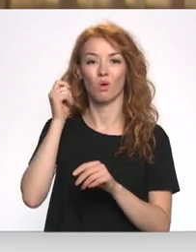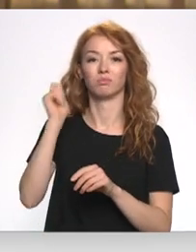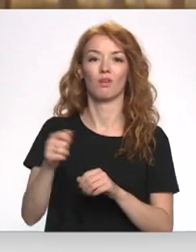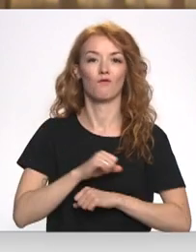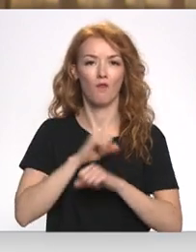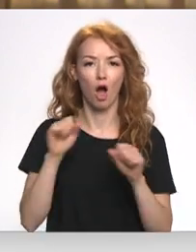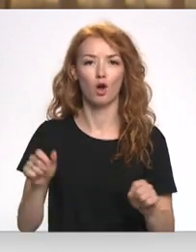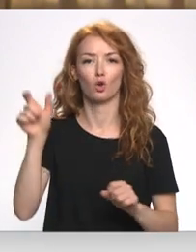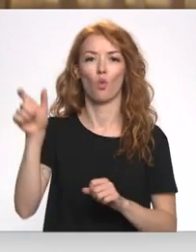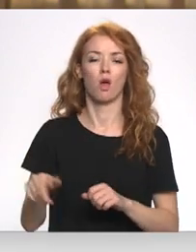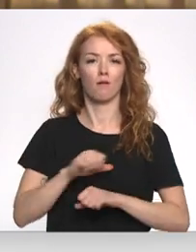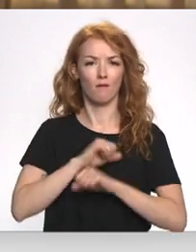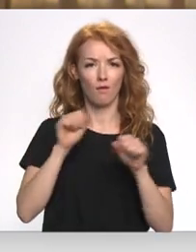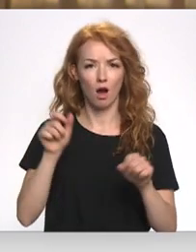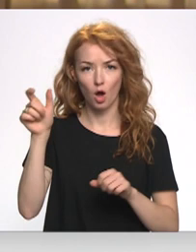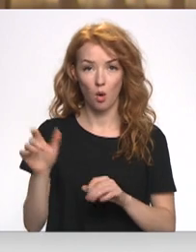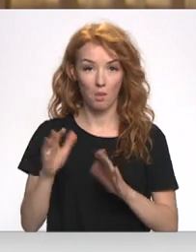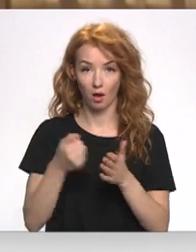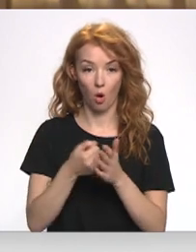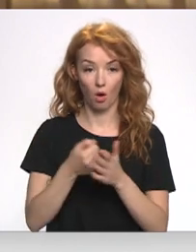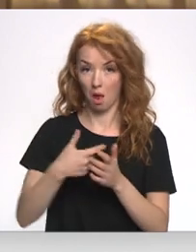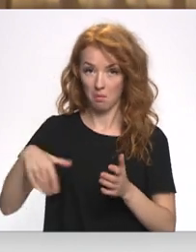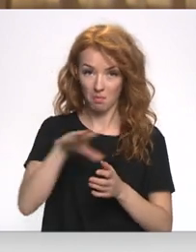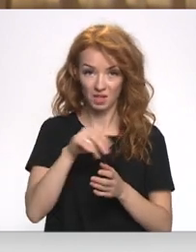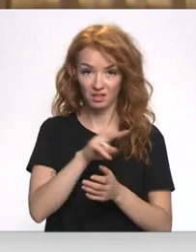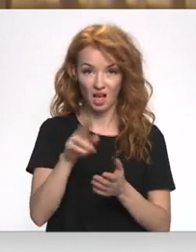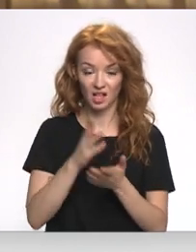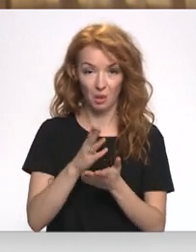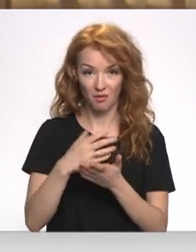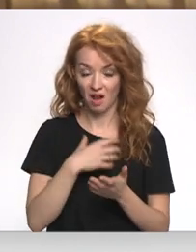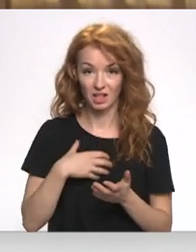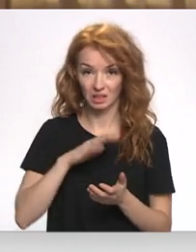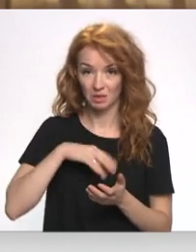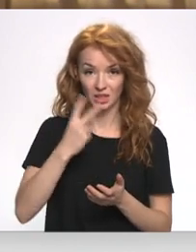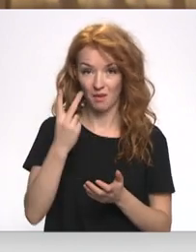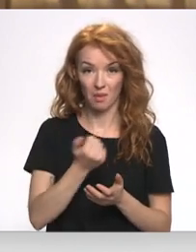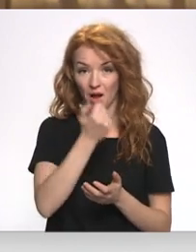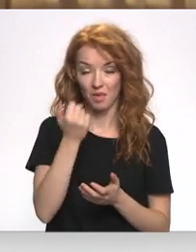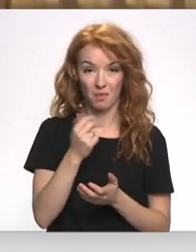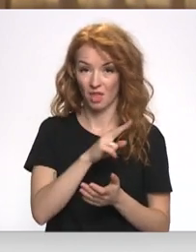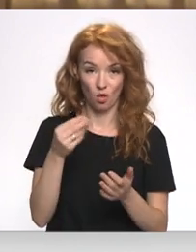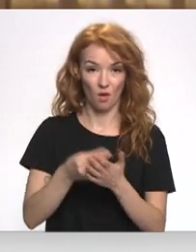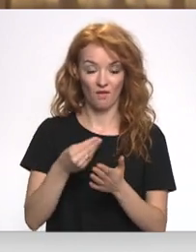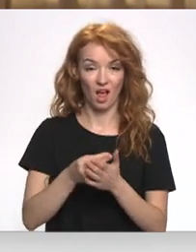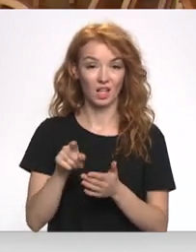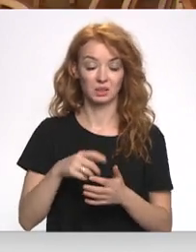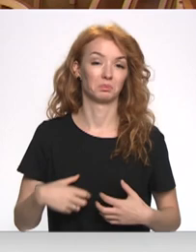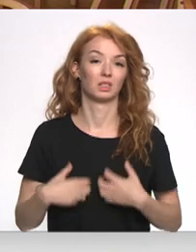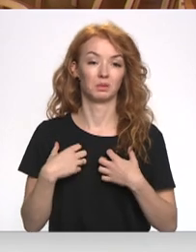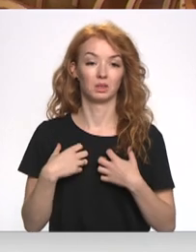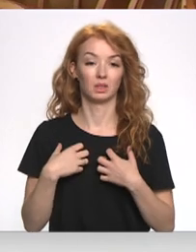beigās varoņi nav vajadzīgi, viņus nenovērtē, tas, man liekas, ir diezgan